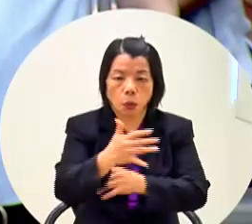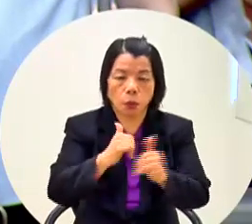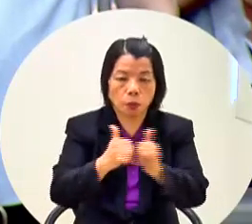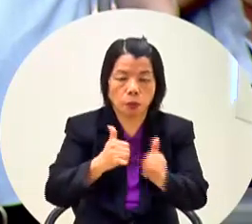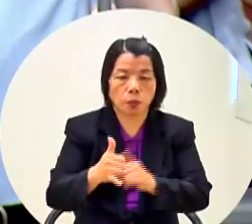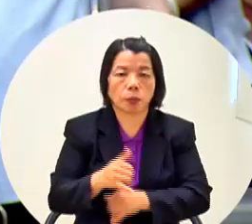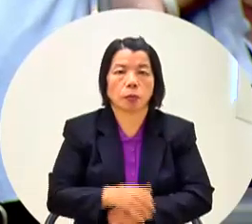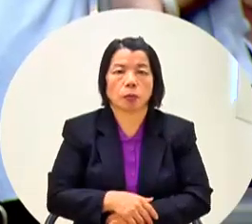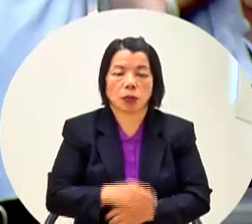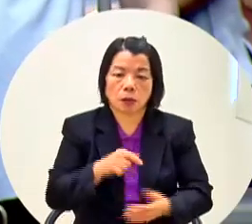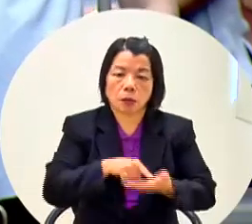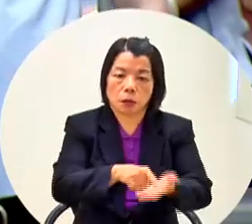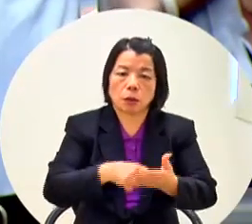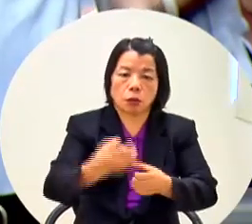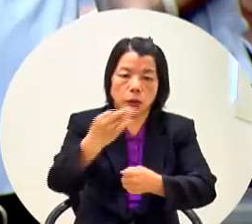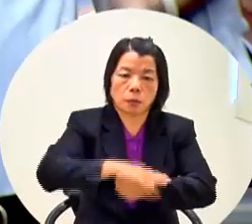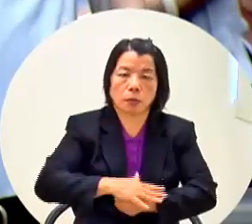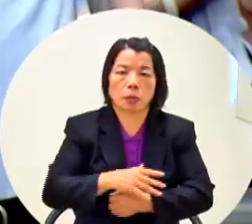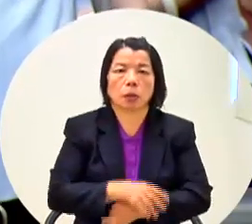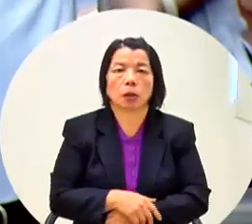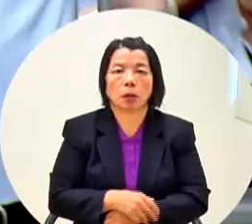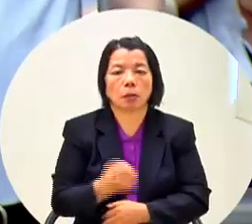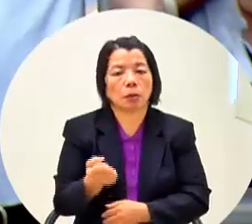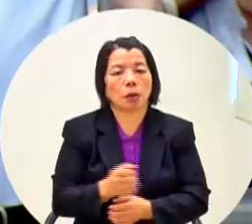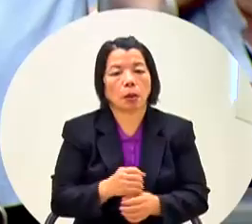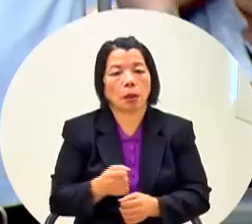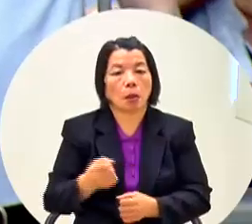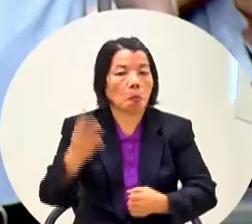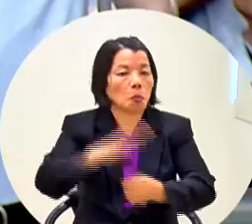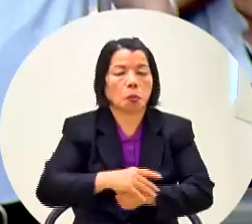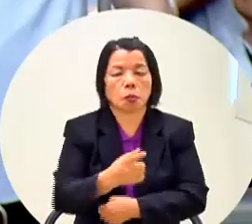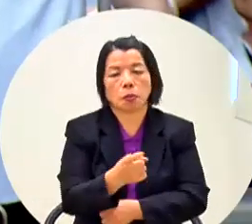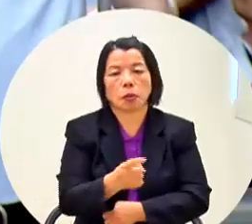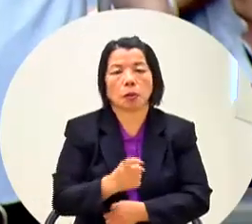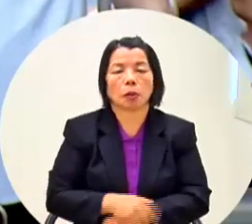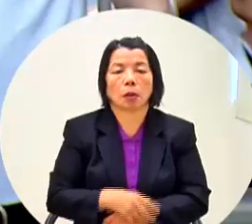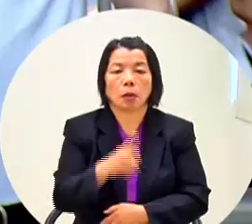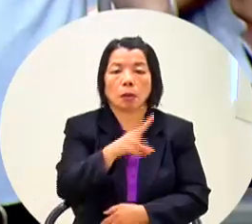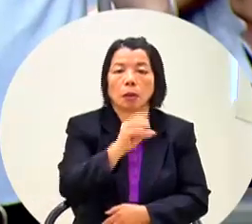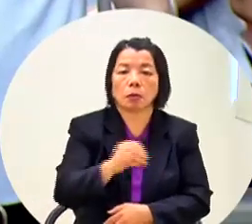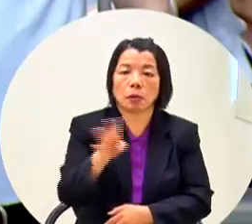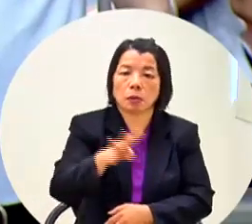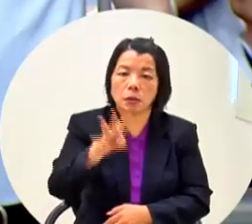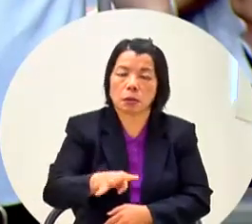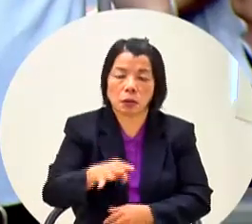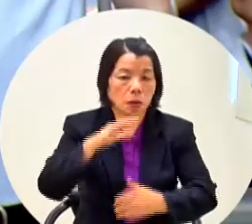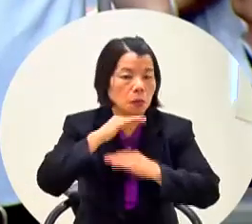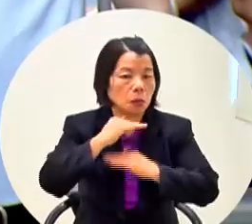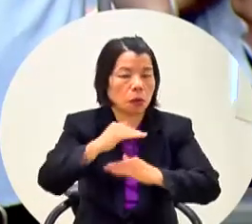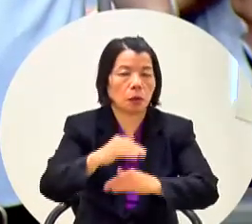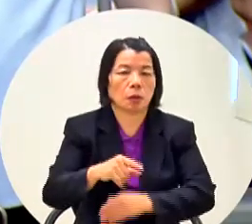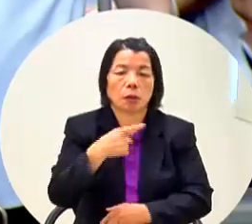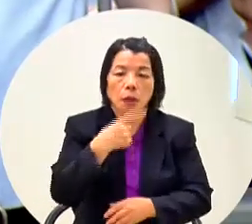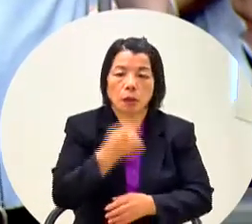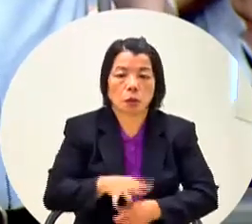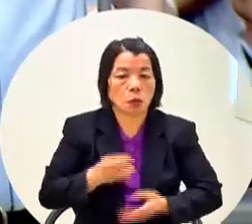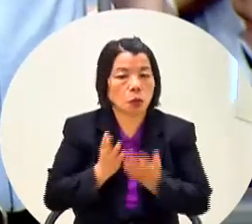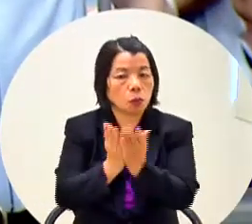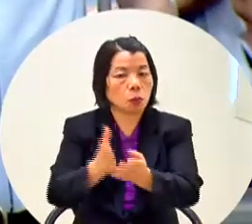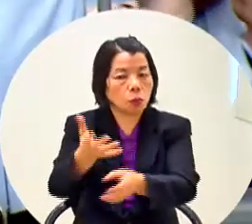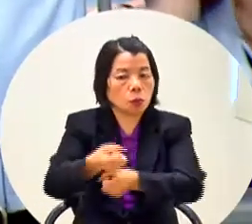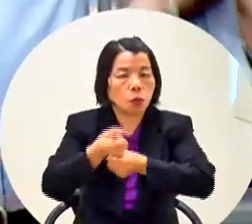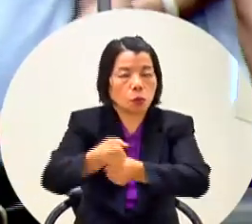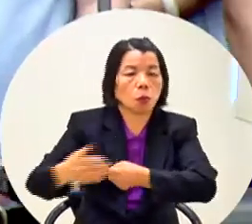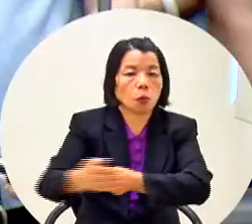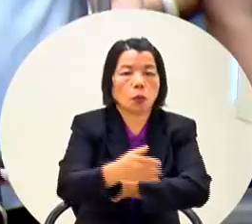来争取补助的，根本都没办法争取补助，光是24000元限制，一家特害俩姨，一日干伊